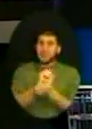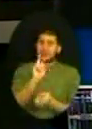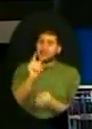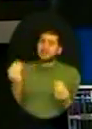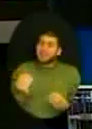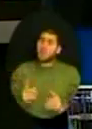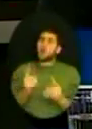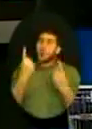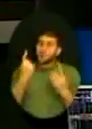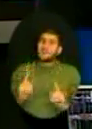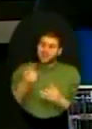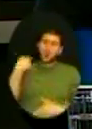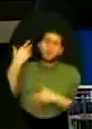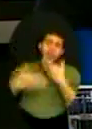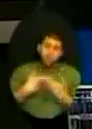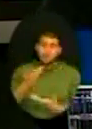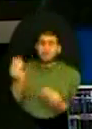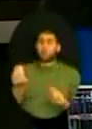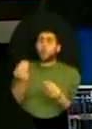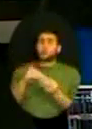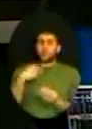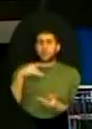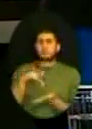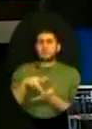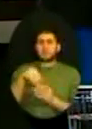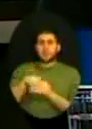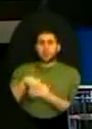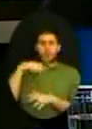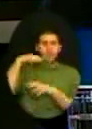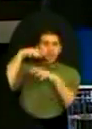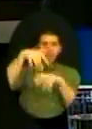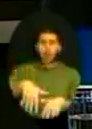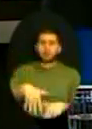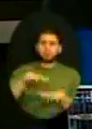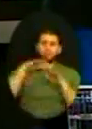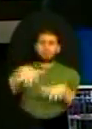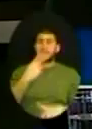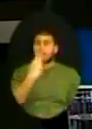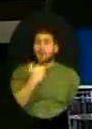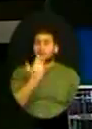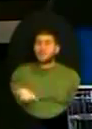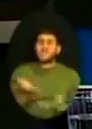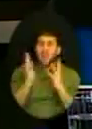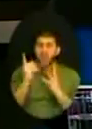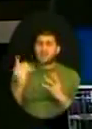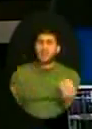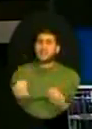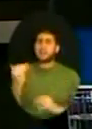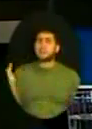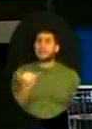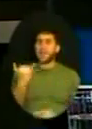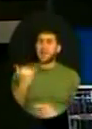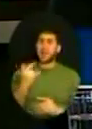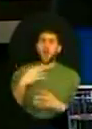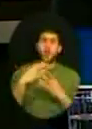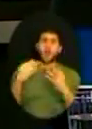הדברים האלה קורים, יקרו גם בהמשך, ועוד דבר אחד, אנחנו נמצאים בתוך הגל הזה עכשיו, זה נראה לנו רע מאוד, וזה אכן רע מאוד, הדברים האלה בדרך כלל עוברים,